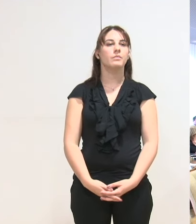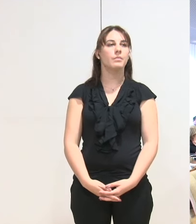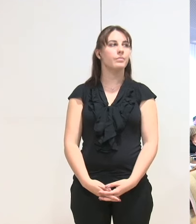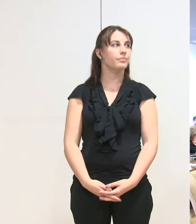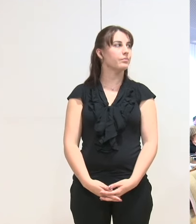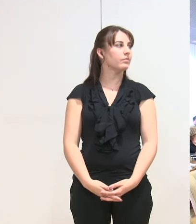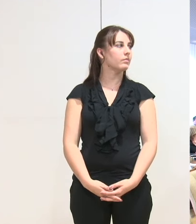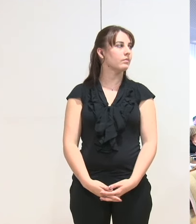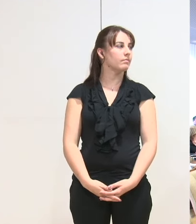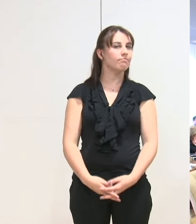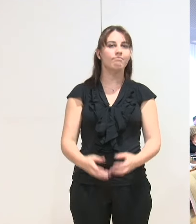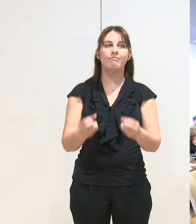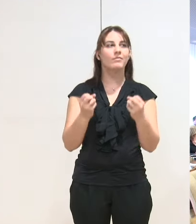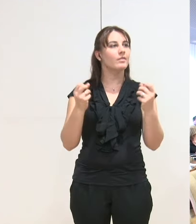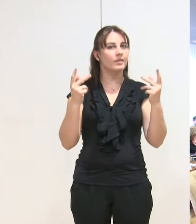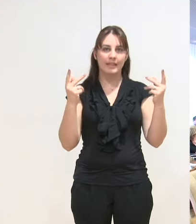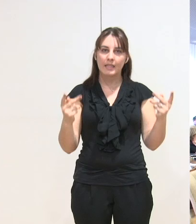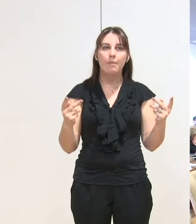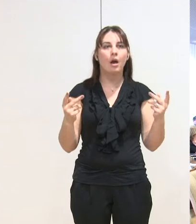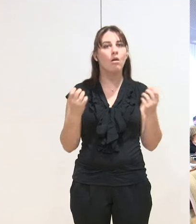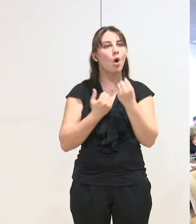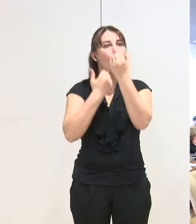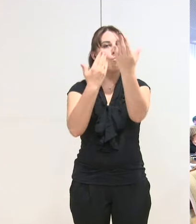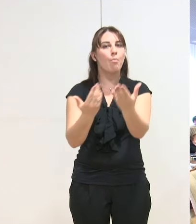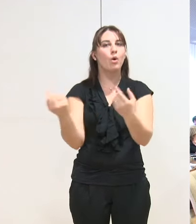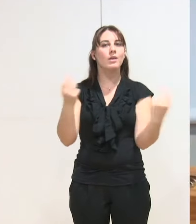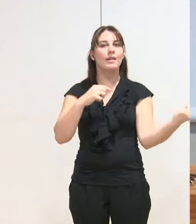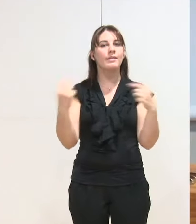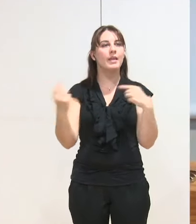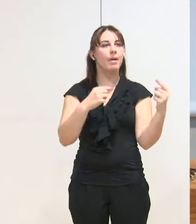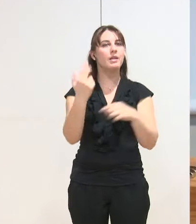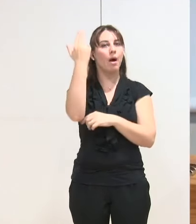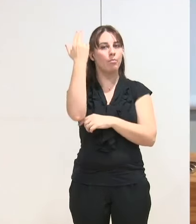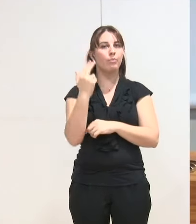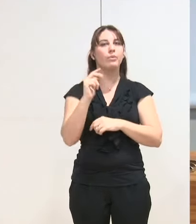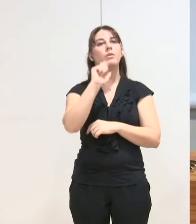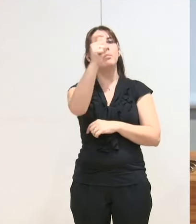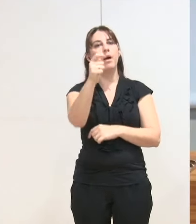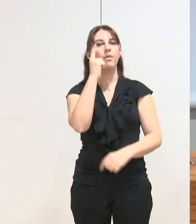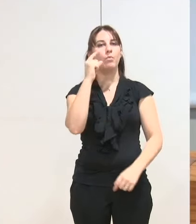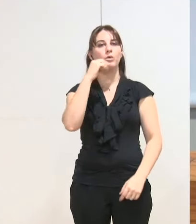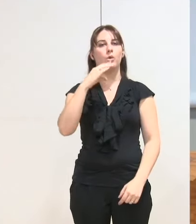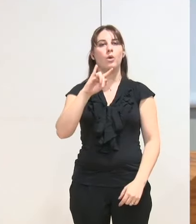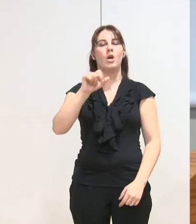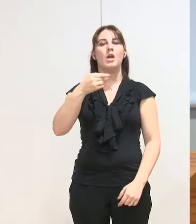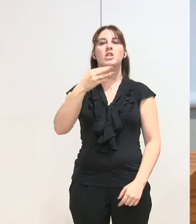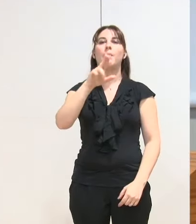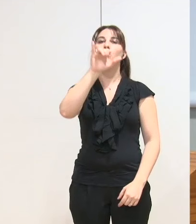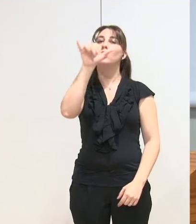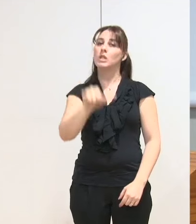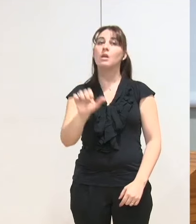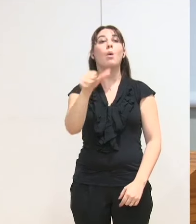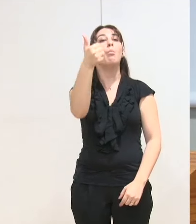présentation très bien donc je propose que le débat s'ouvre je donne la parole à Monsieur chamussi pour